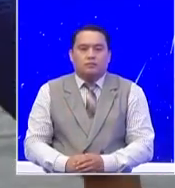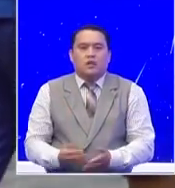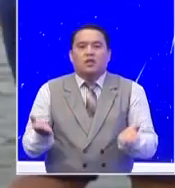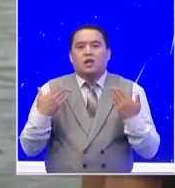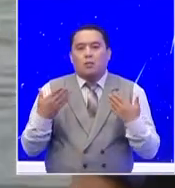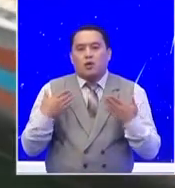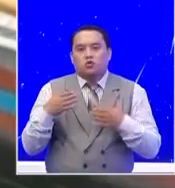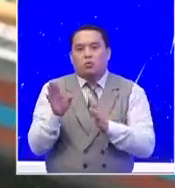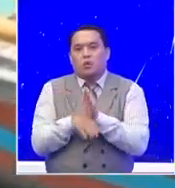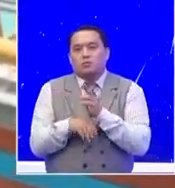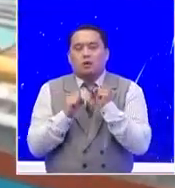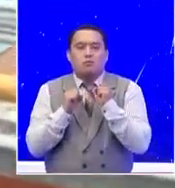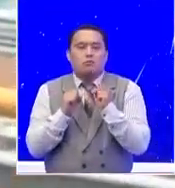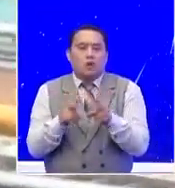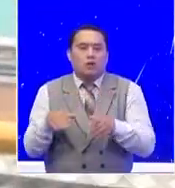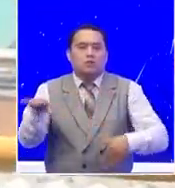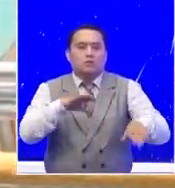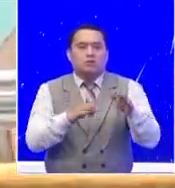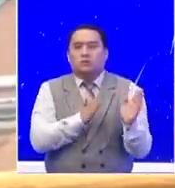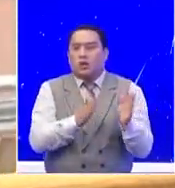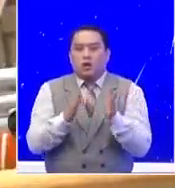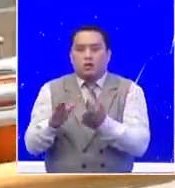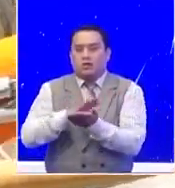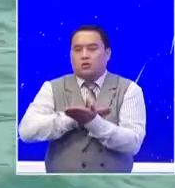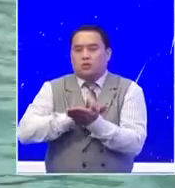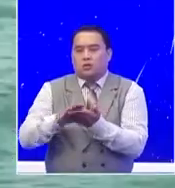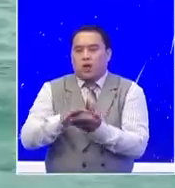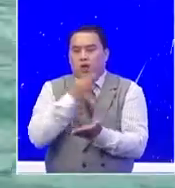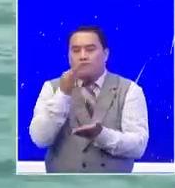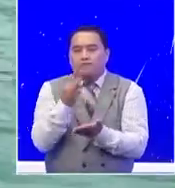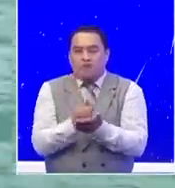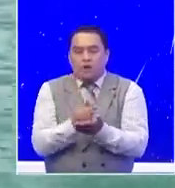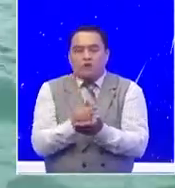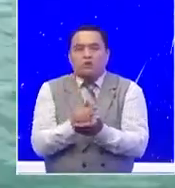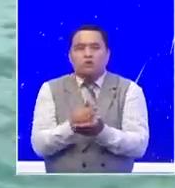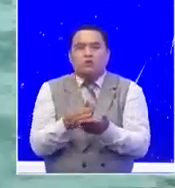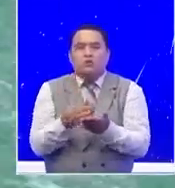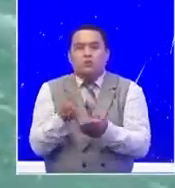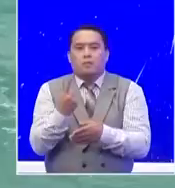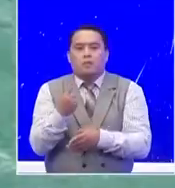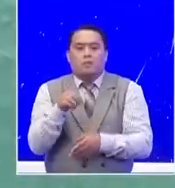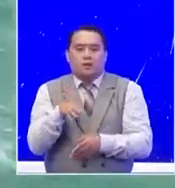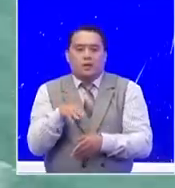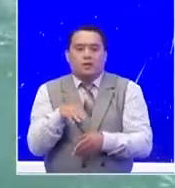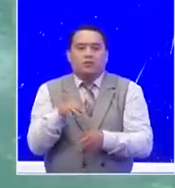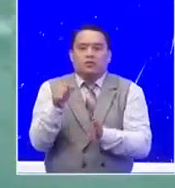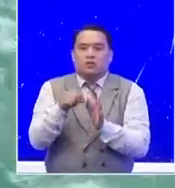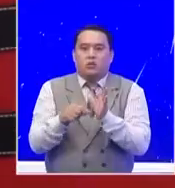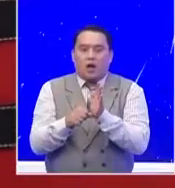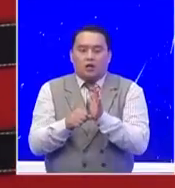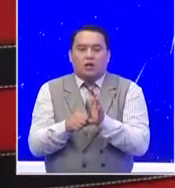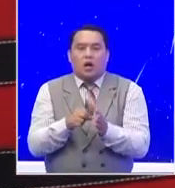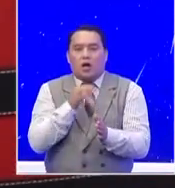демалушылар қауіпсіздігімен қатар жағажайдағы тәртіп пен тазалыққа да жауапты. Жалпы мұнда мамырдың бірінен бастап 26 адам